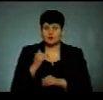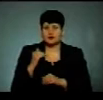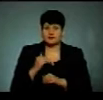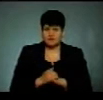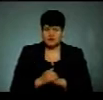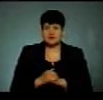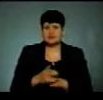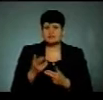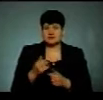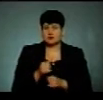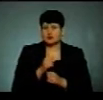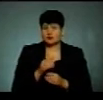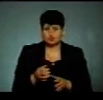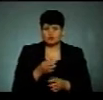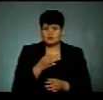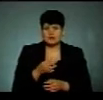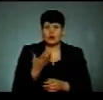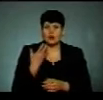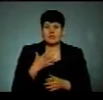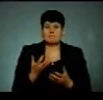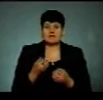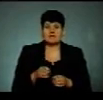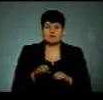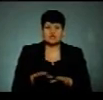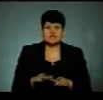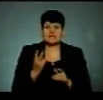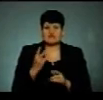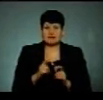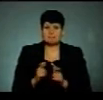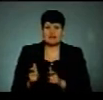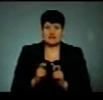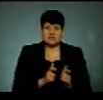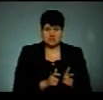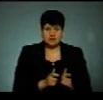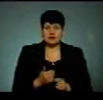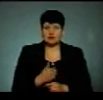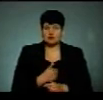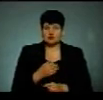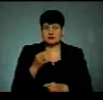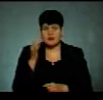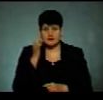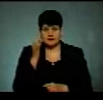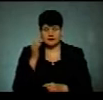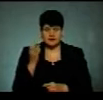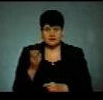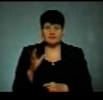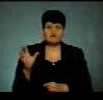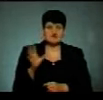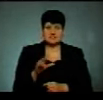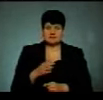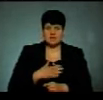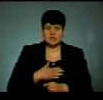Звичайно, так не можна сказати, коли було прийнято рішення саме про дві платіжки, але хочу нагадати всім